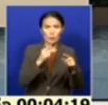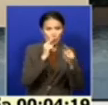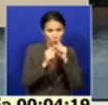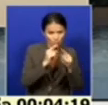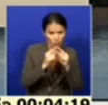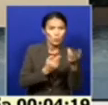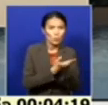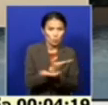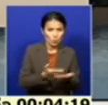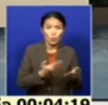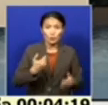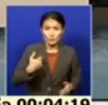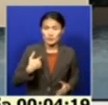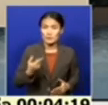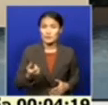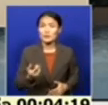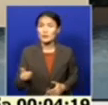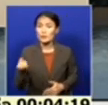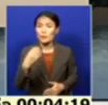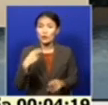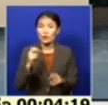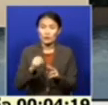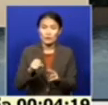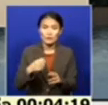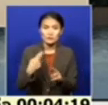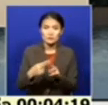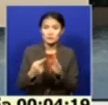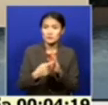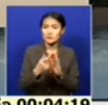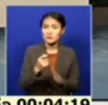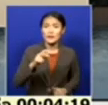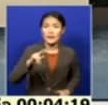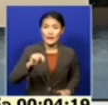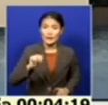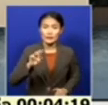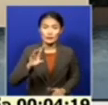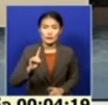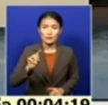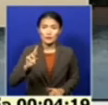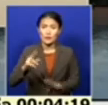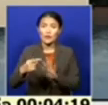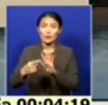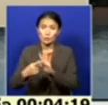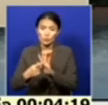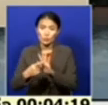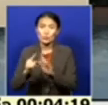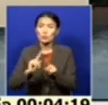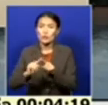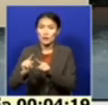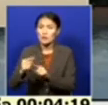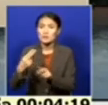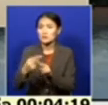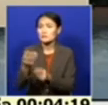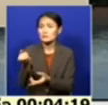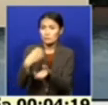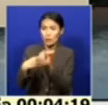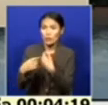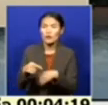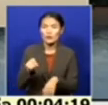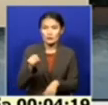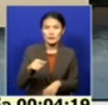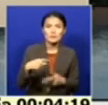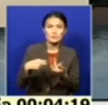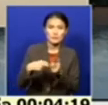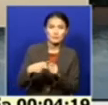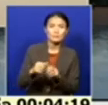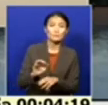ะให้ท่านรับทราบนะฮะว่าอะไรก็ตามที่ท่านได้ยินนะฮะเราก็คุยกันเหมือนกันนะแล้วก็ถือว่าค